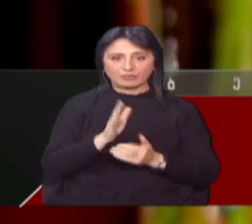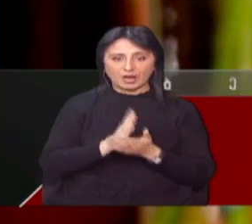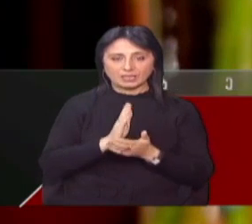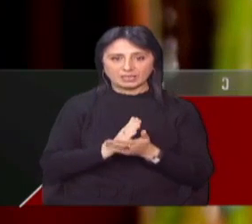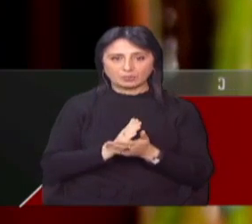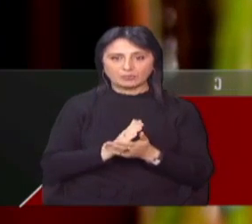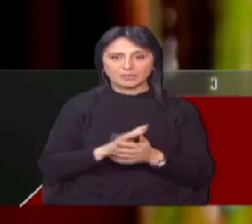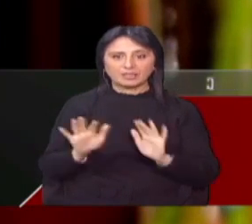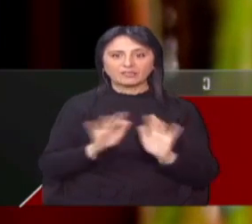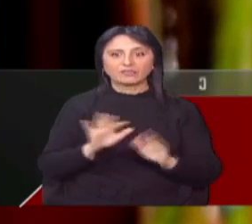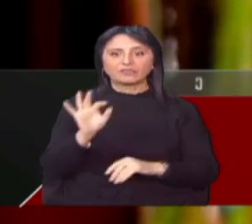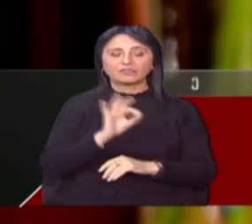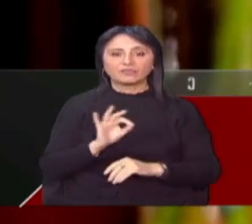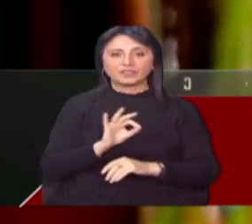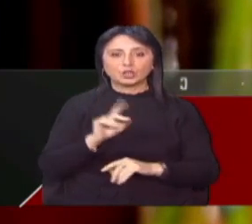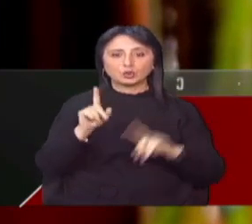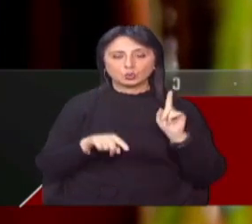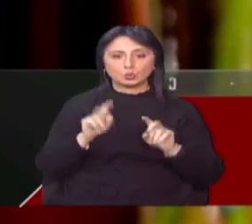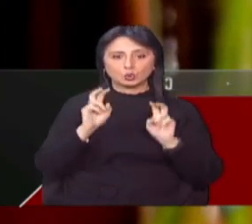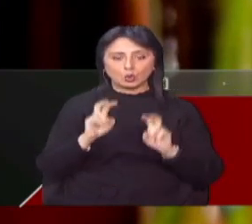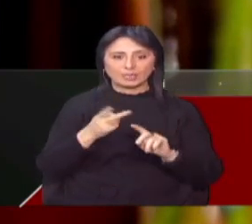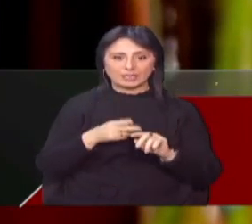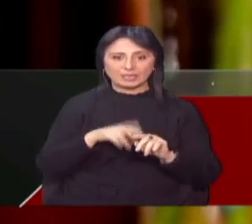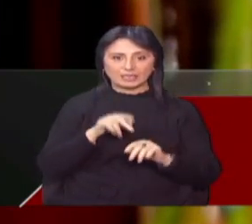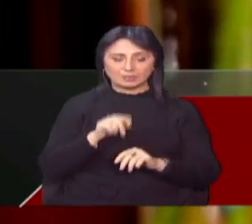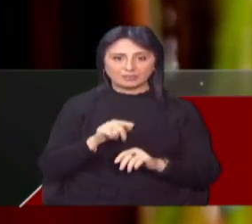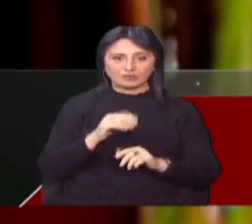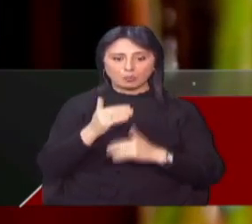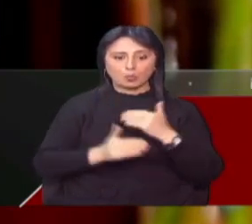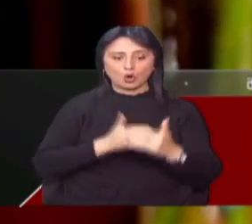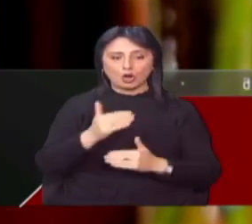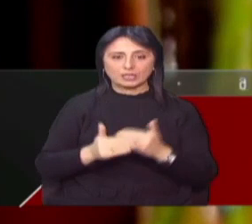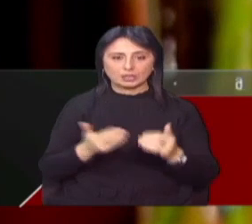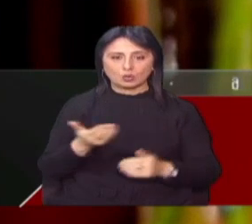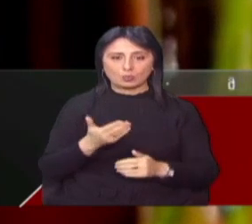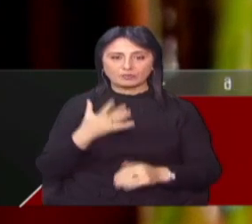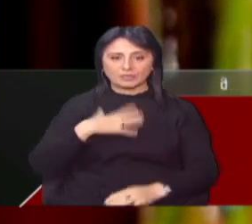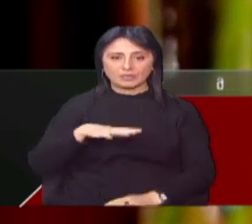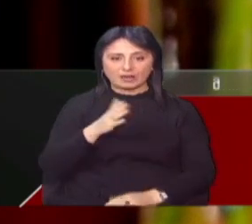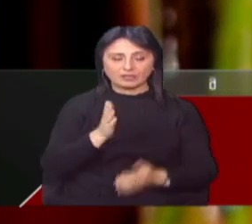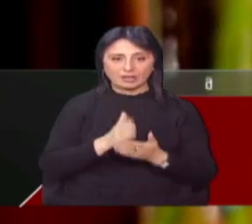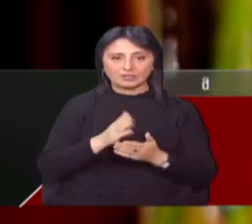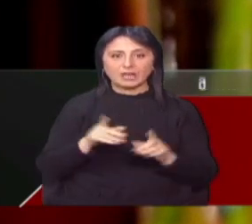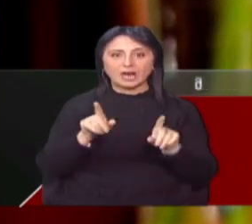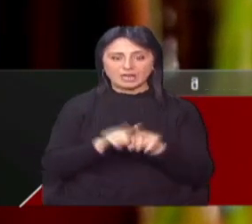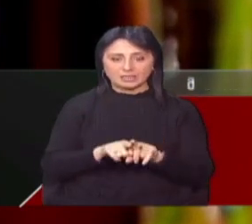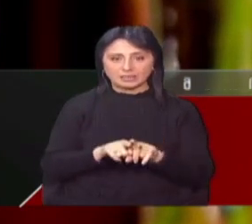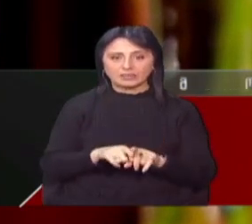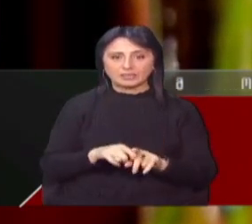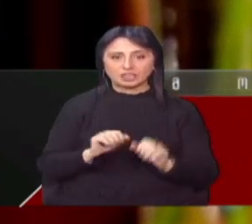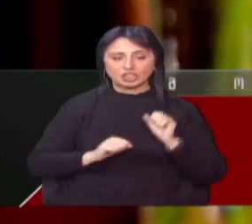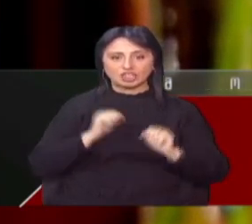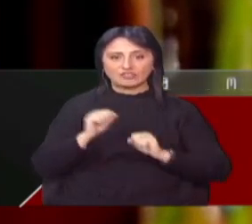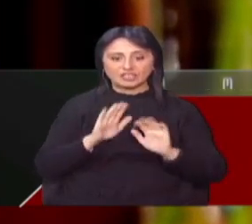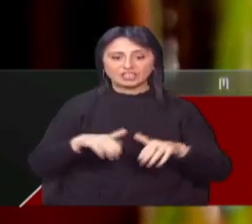არსებულ ვითარებაზე, ზოგადად იმ პროგრესზე, რომელიც საქართველოს აქვს, ასევე